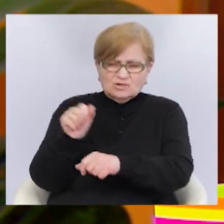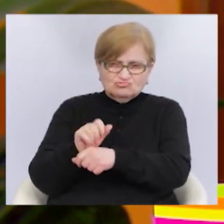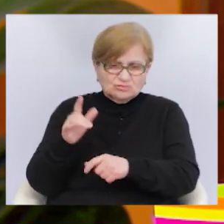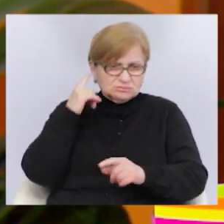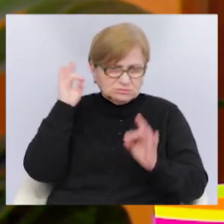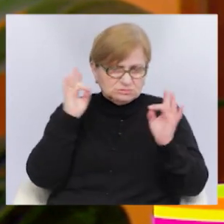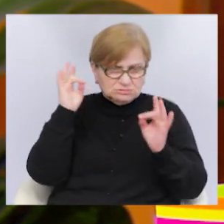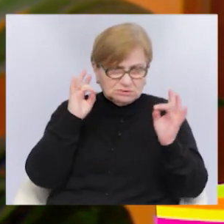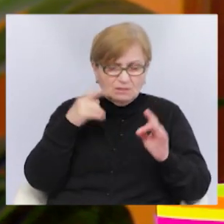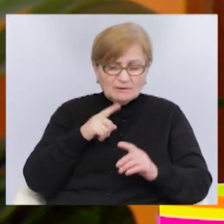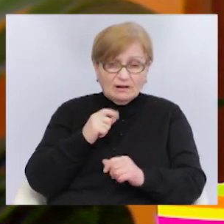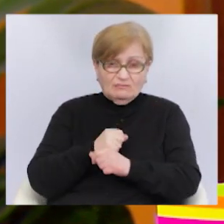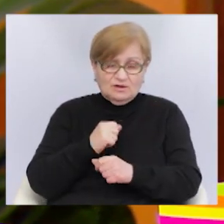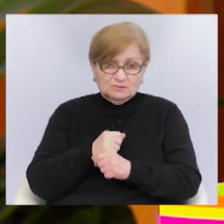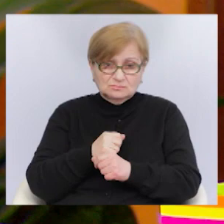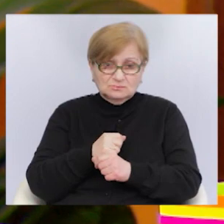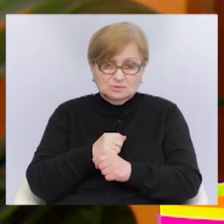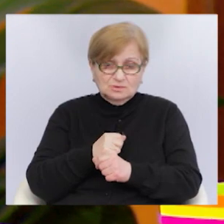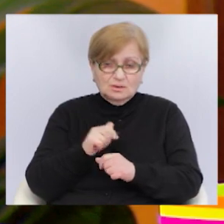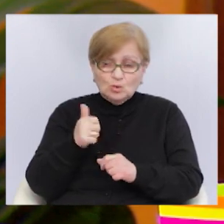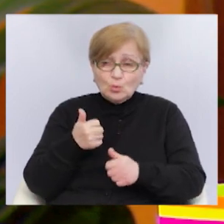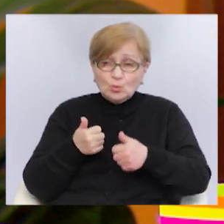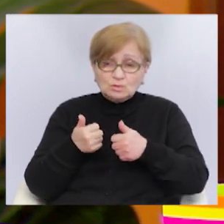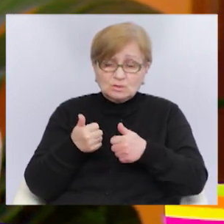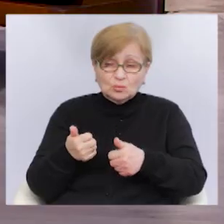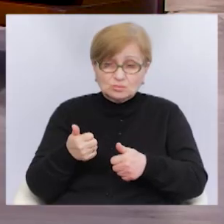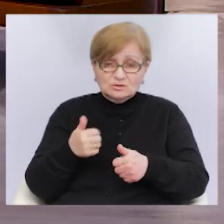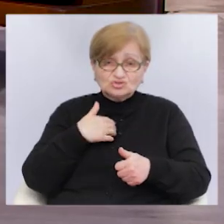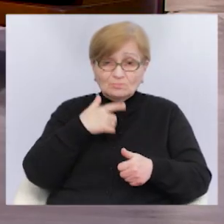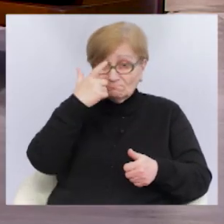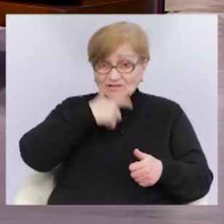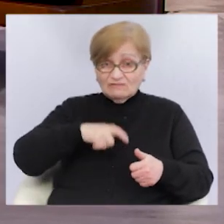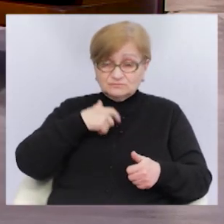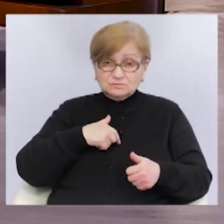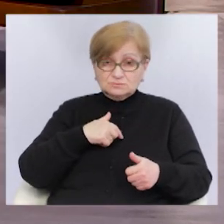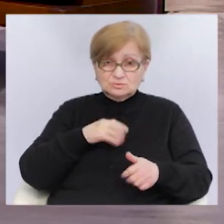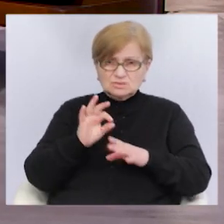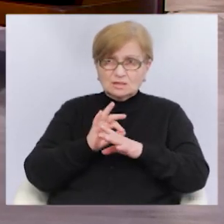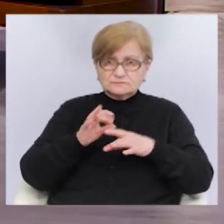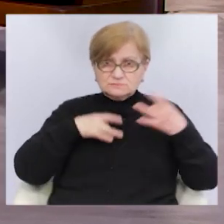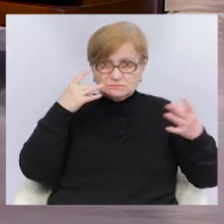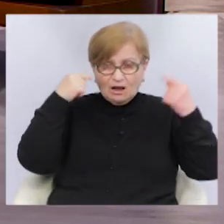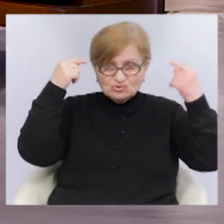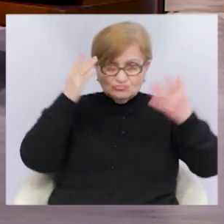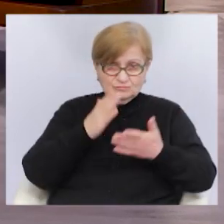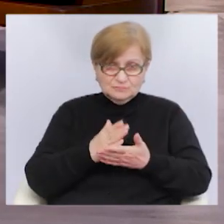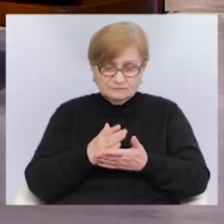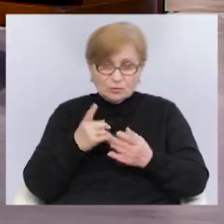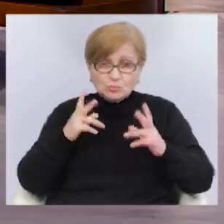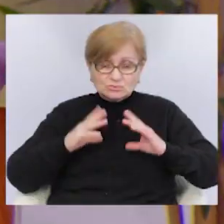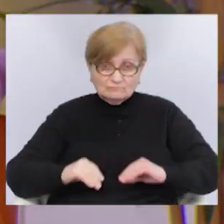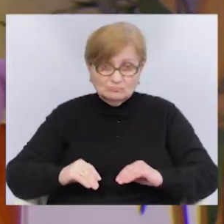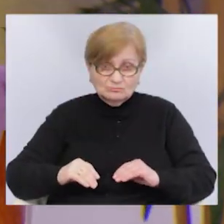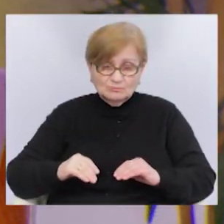ჩერდება, მაშინ რა გავაკეთო? როგორ დავეხმარო ჩემს ნერვულ სისტემას, რომ დამშვიდდეს იმისთვის, რომ